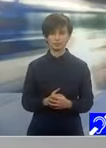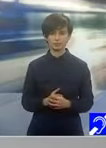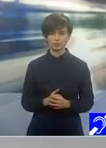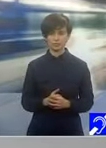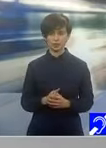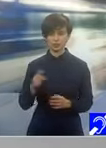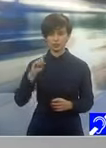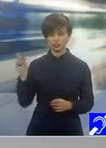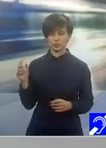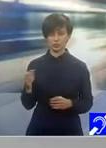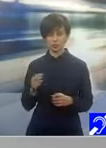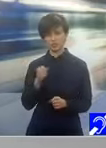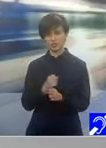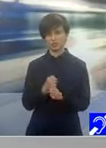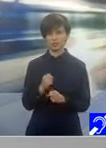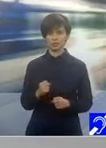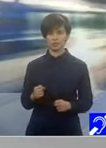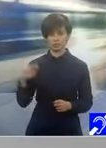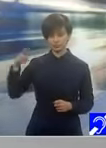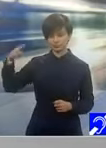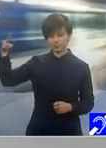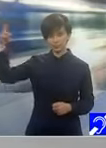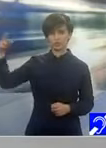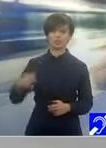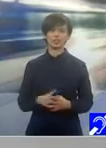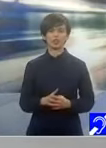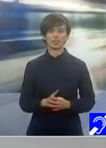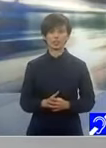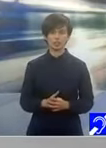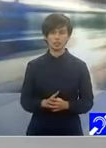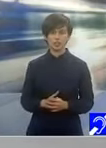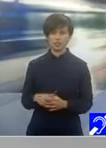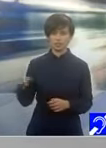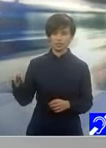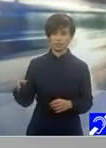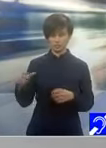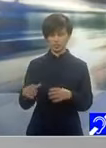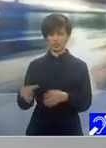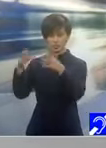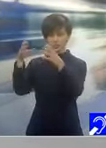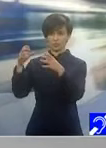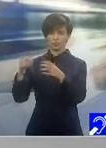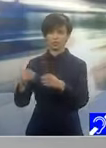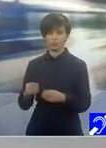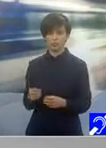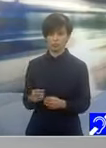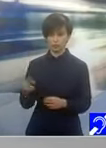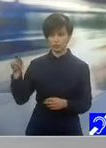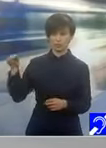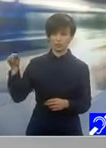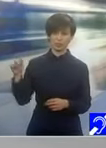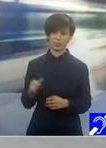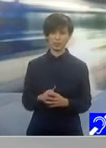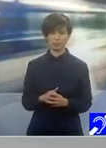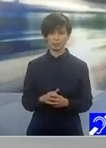în continuare. Din păcate și acest edificiu al celui care a fost un reper și moral și politic pentru